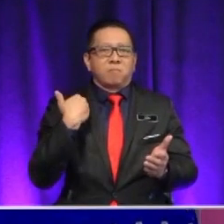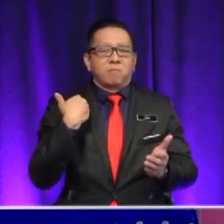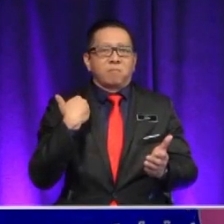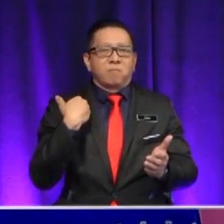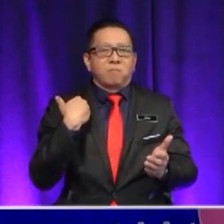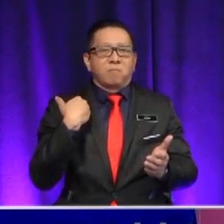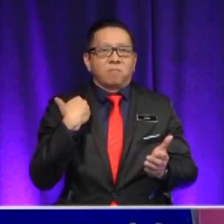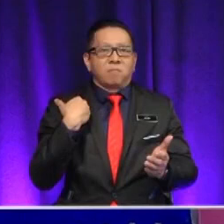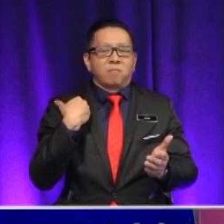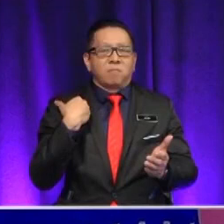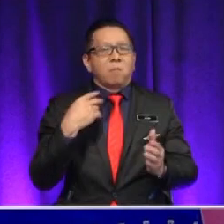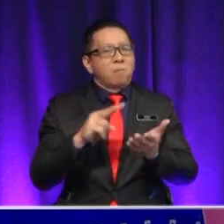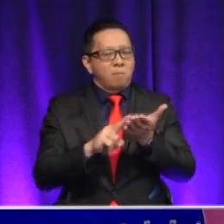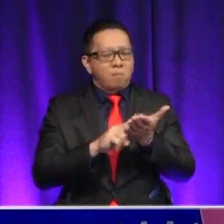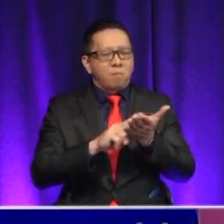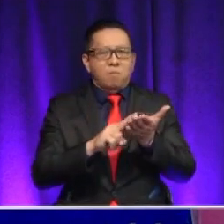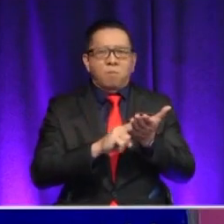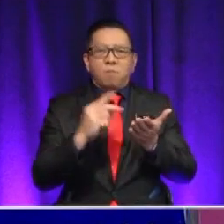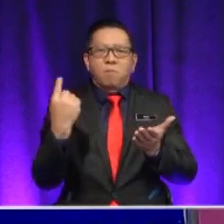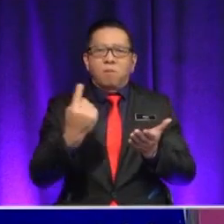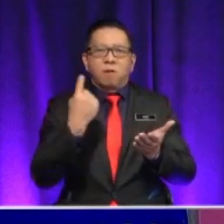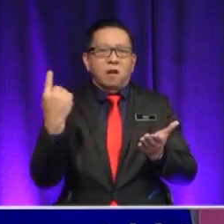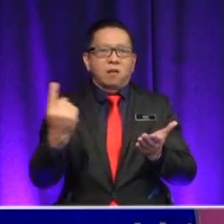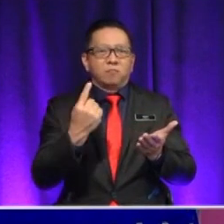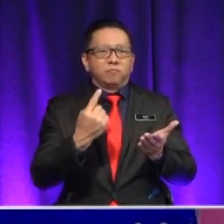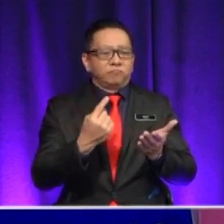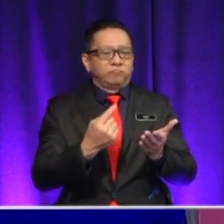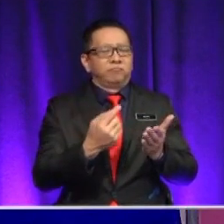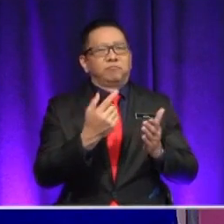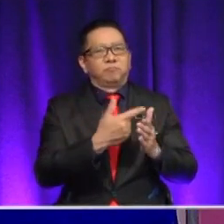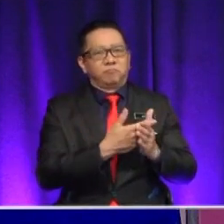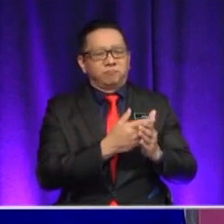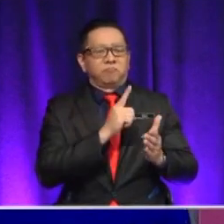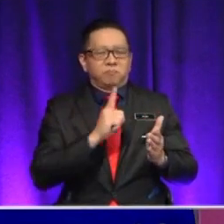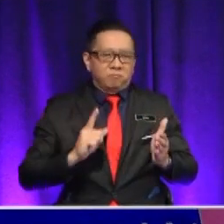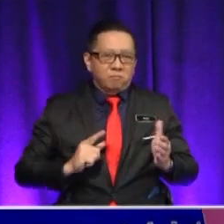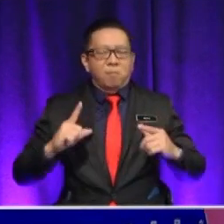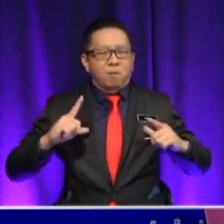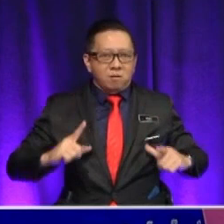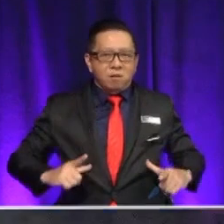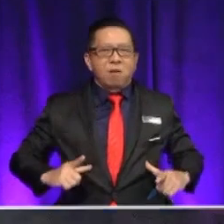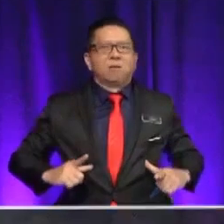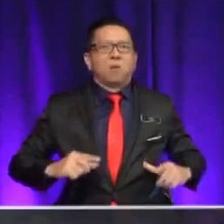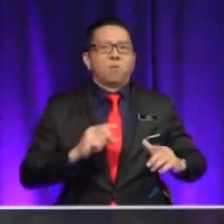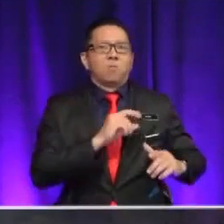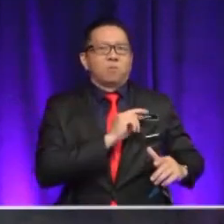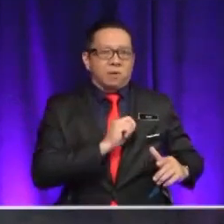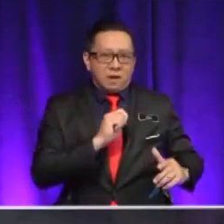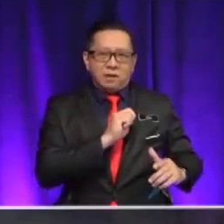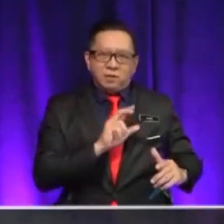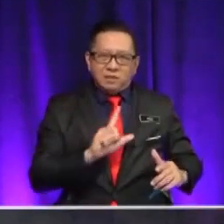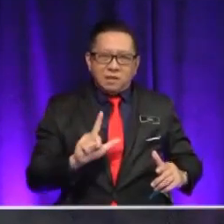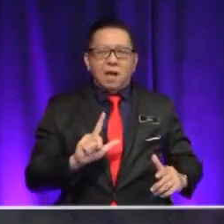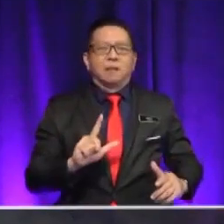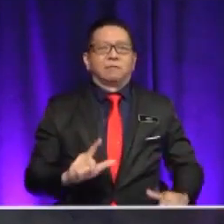Kan? Kepercayaan kepada Tuhan, kesetiaan kepada raja dan negara, keluhuran perlembagaan, kedaulatan undang-undang, kesopanan